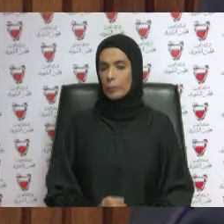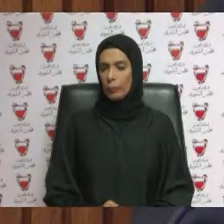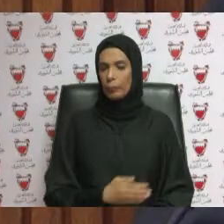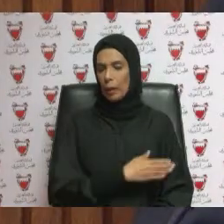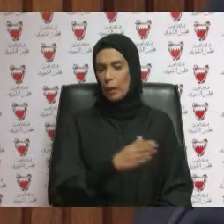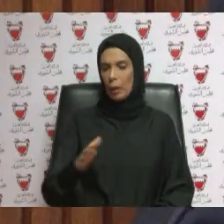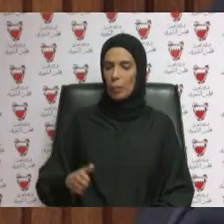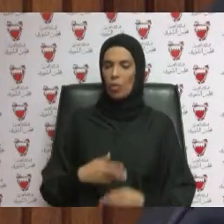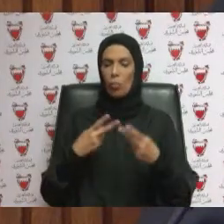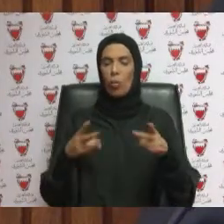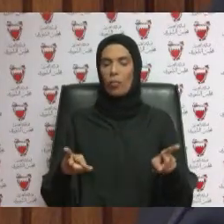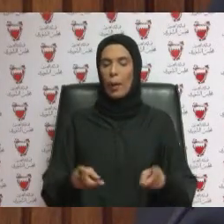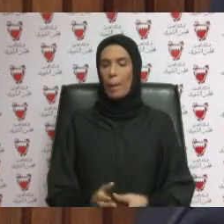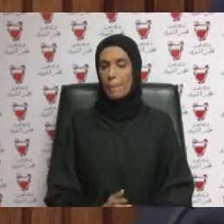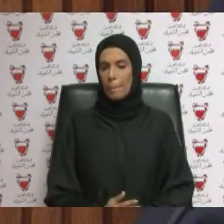أغلبية موافقة.